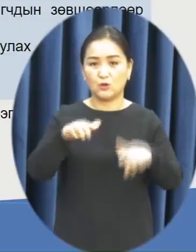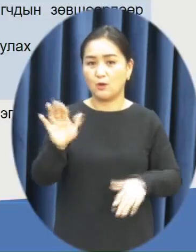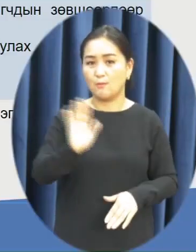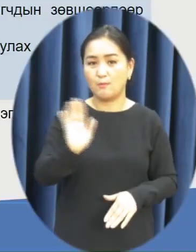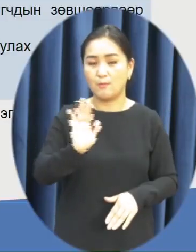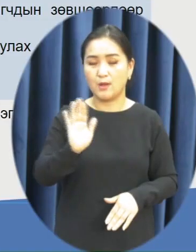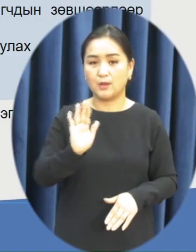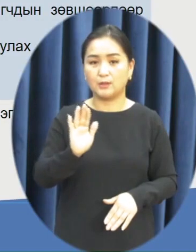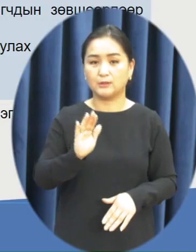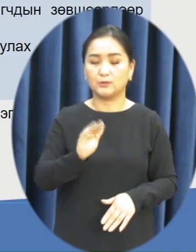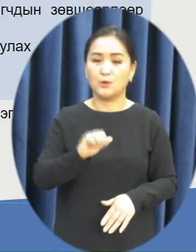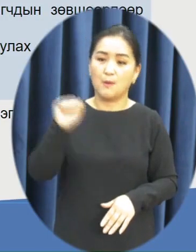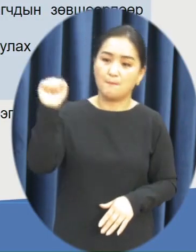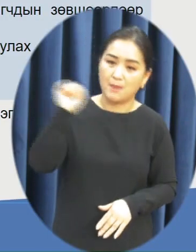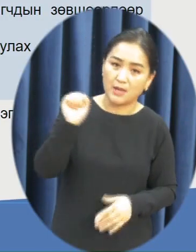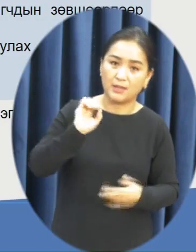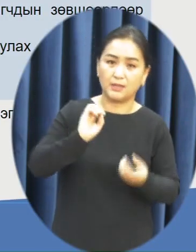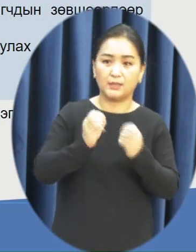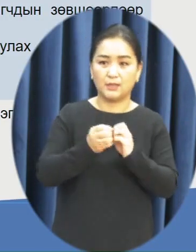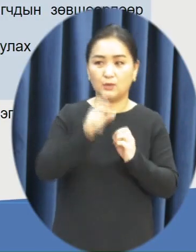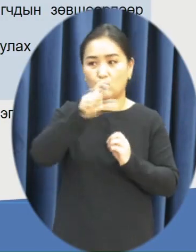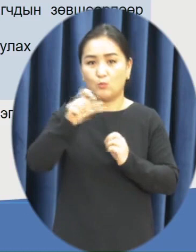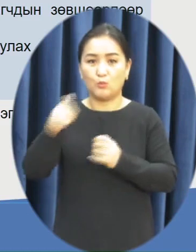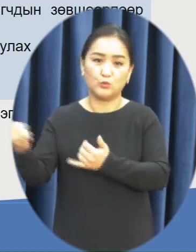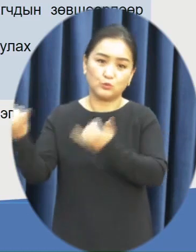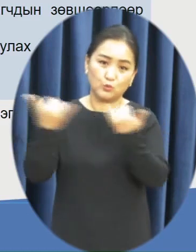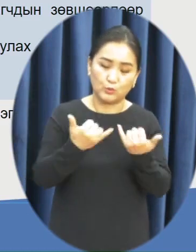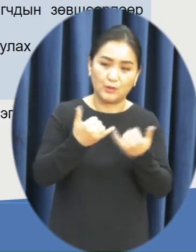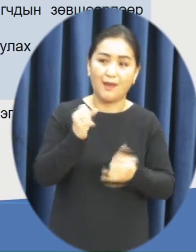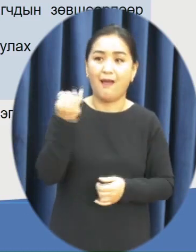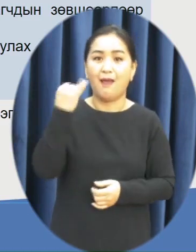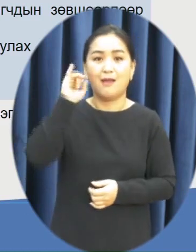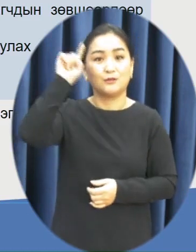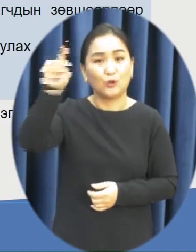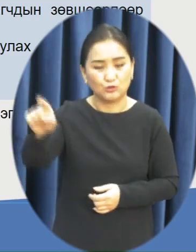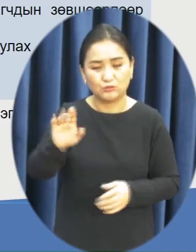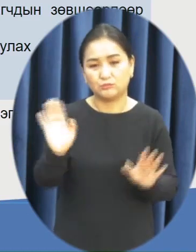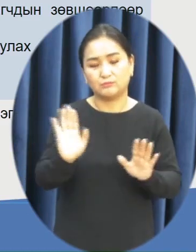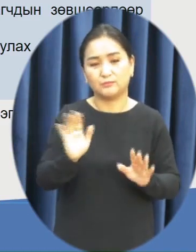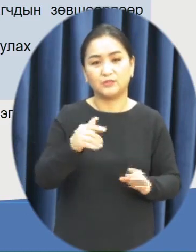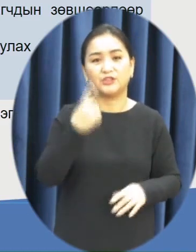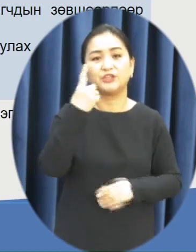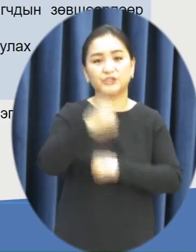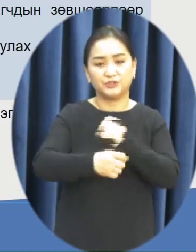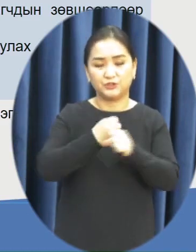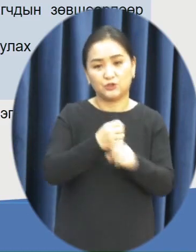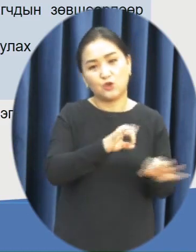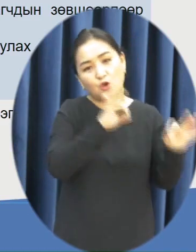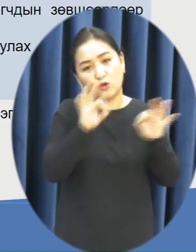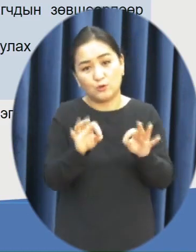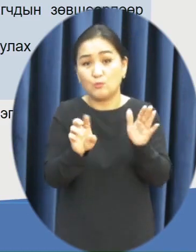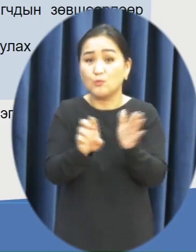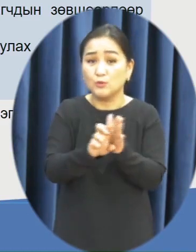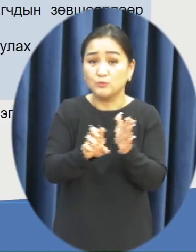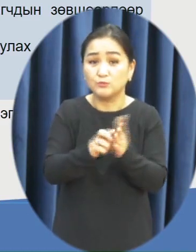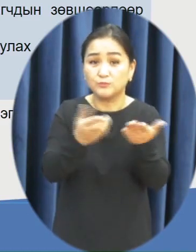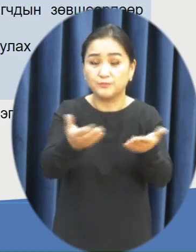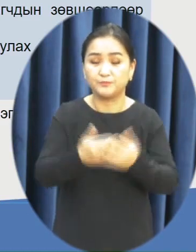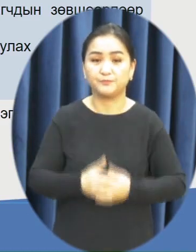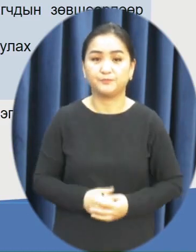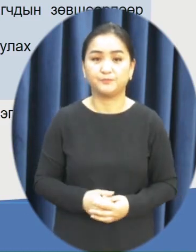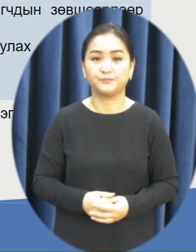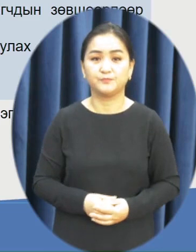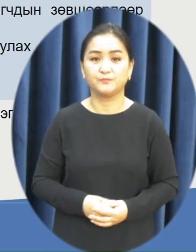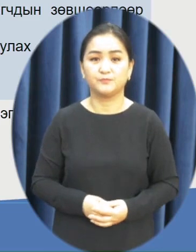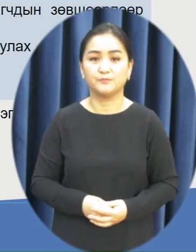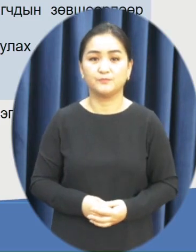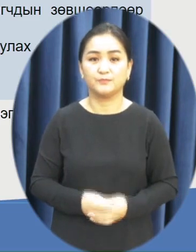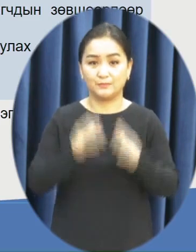སུག